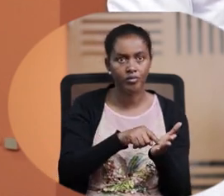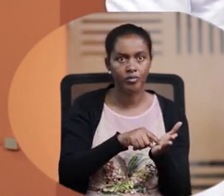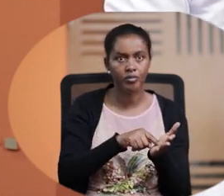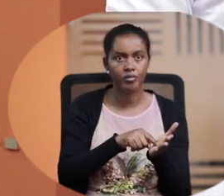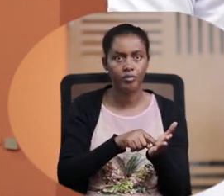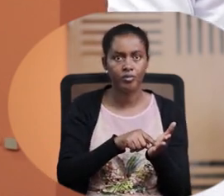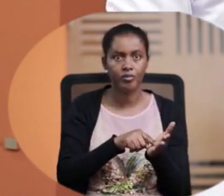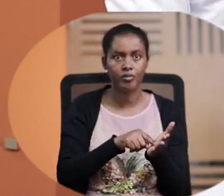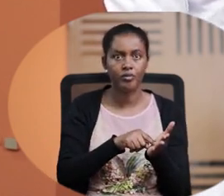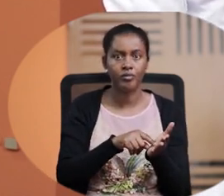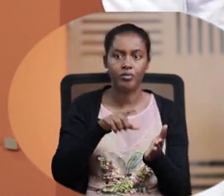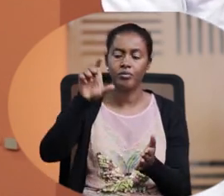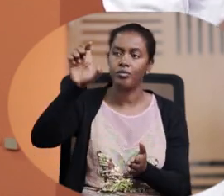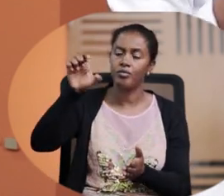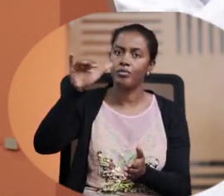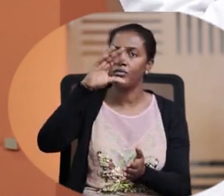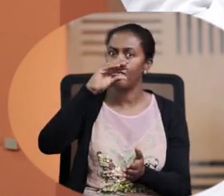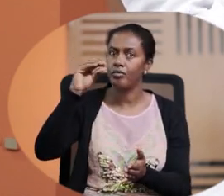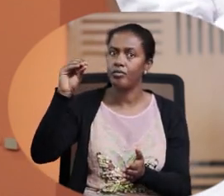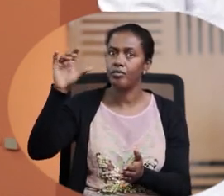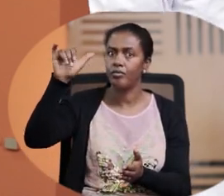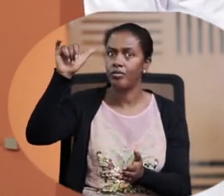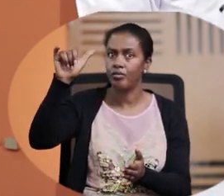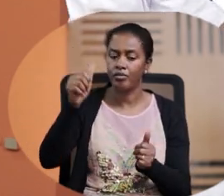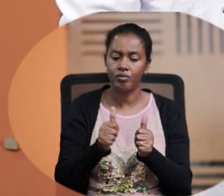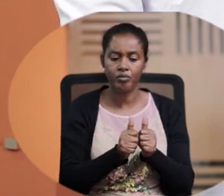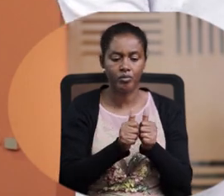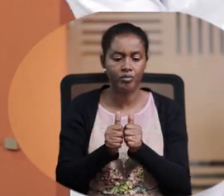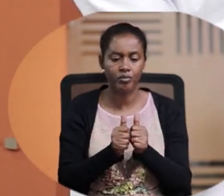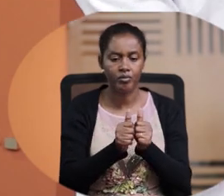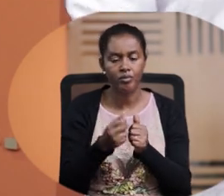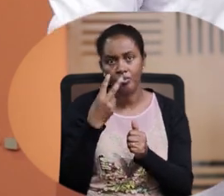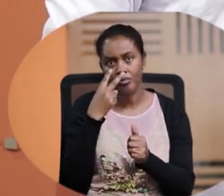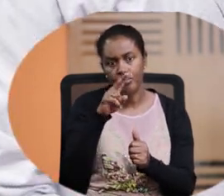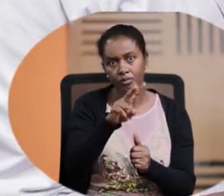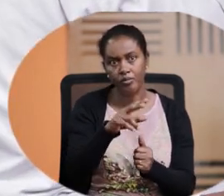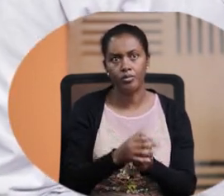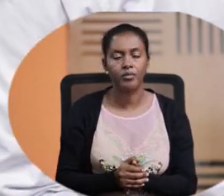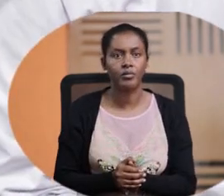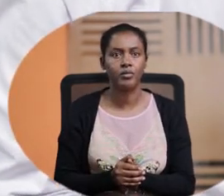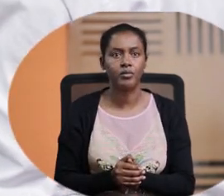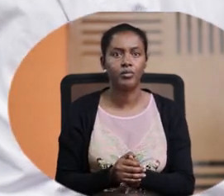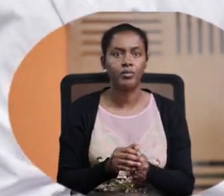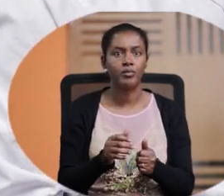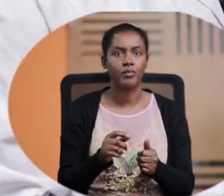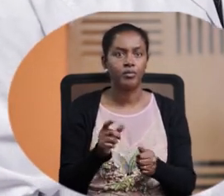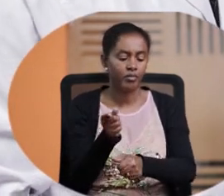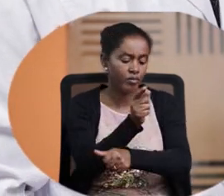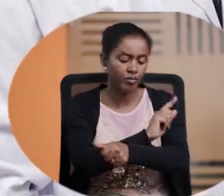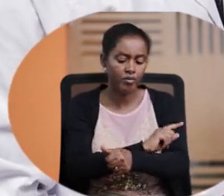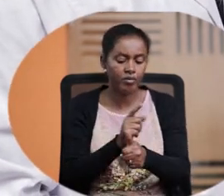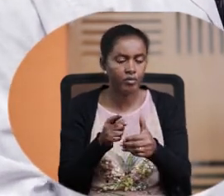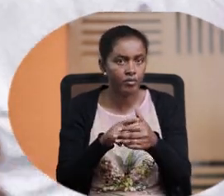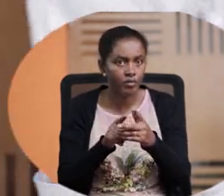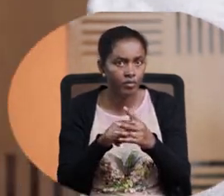tuqalewan sike taafi sike ya rajran kana malguna wal birak amne ilal jechan. Wal birak amne ilal. Gafa guja tokofa temperature